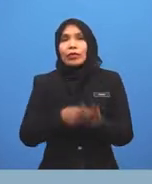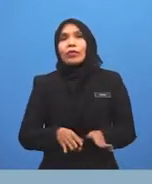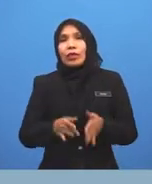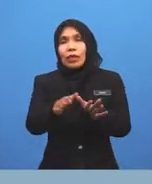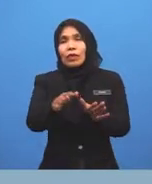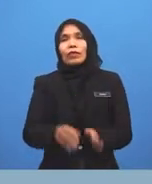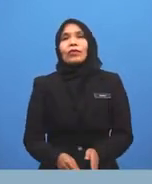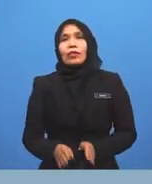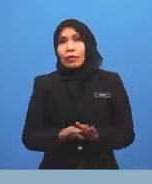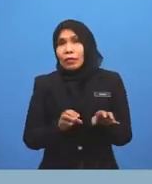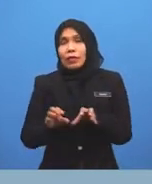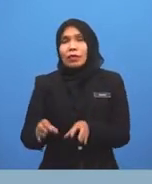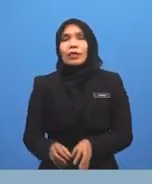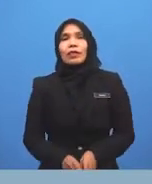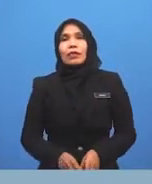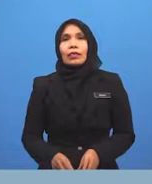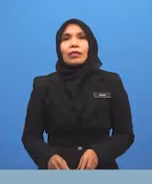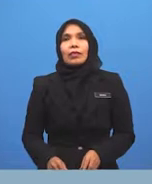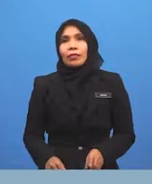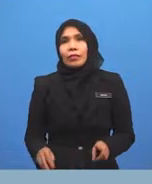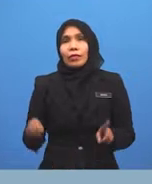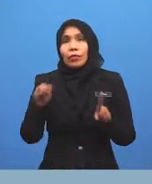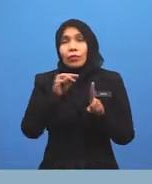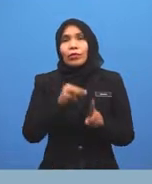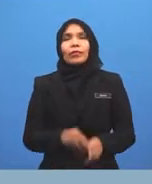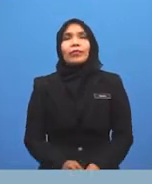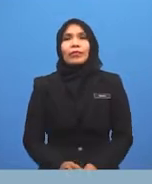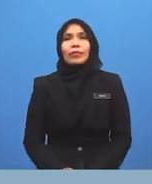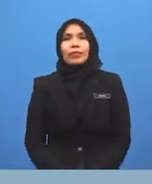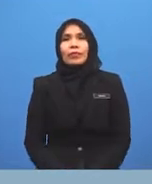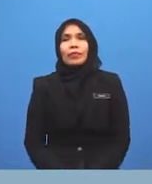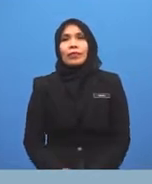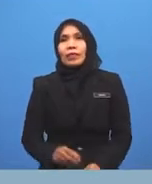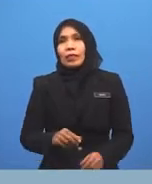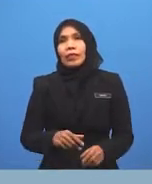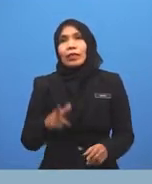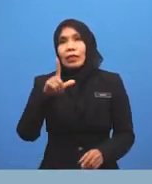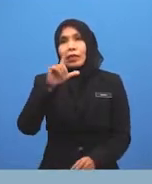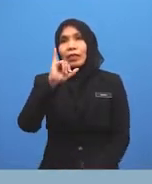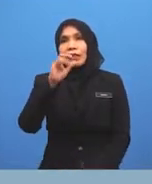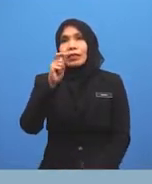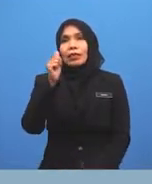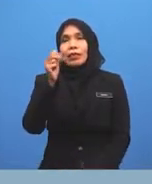bergerak menuju ke arah gelung gelincir satu dan seterusnya ke lita luar.